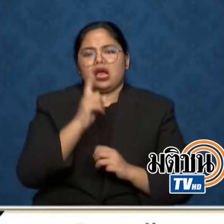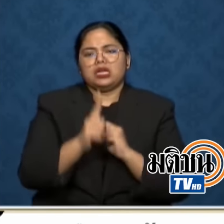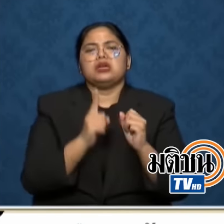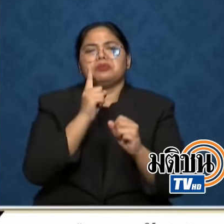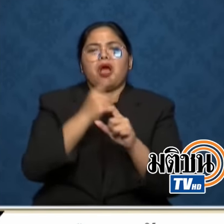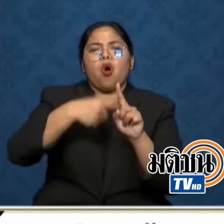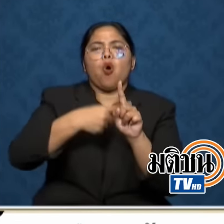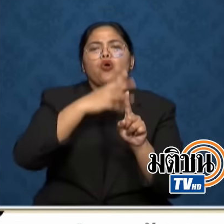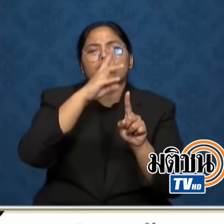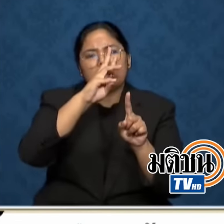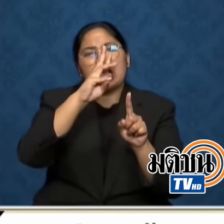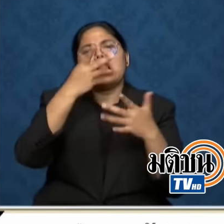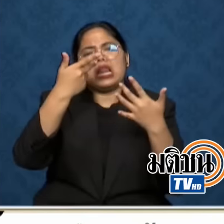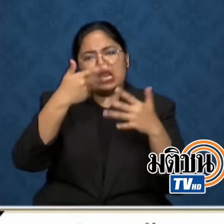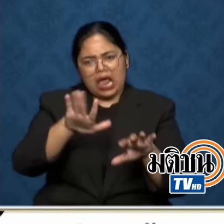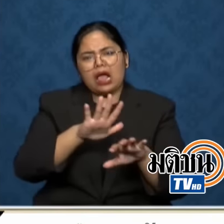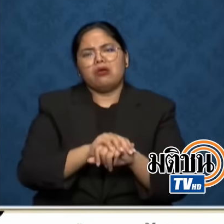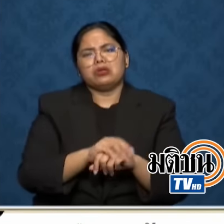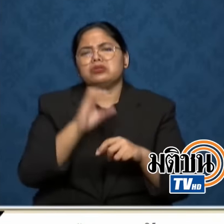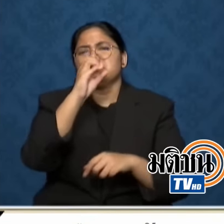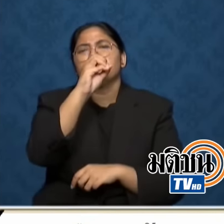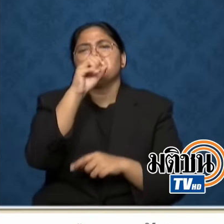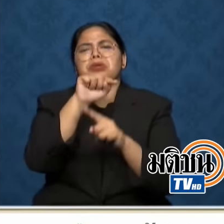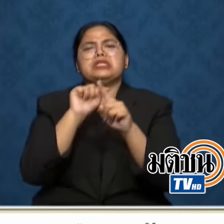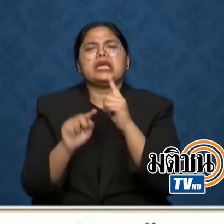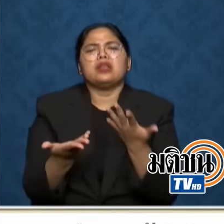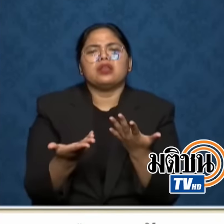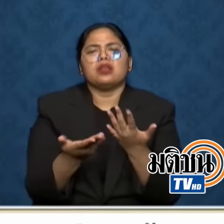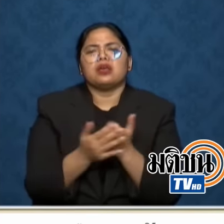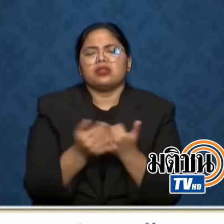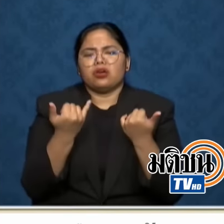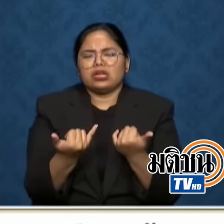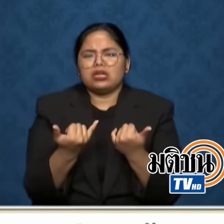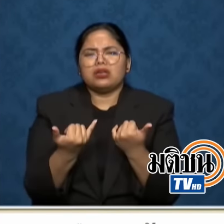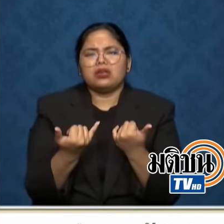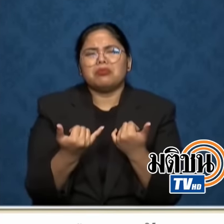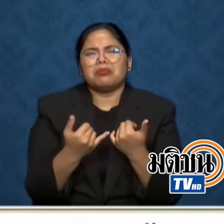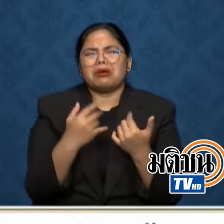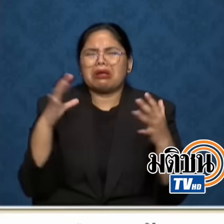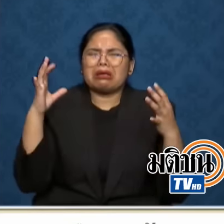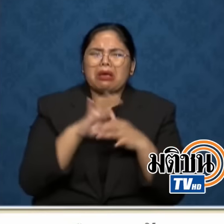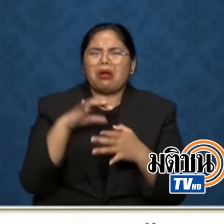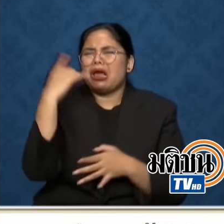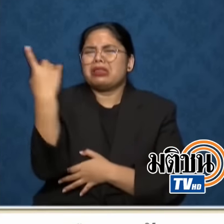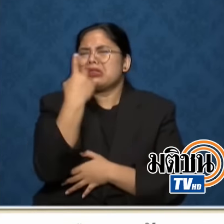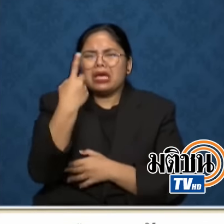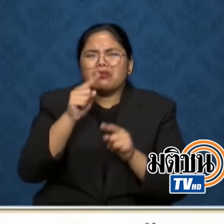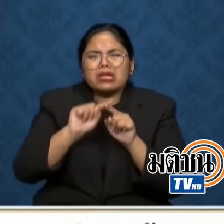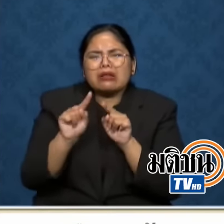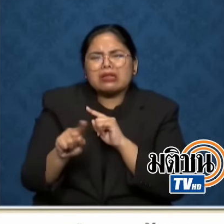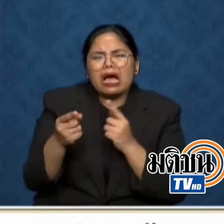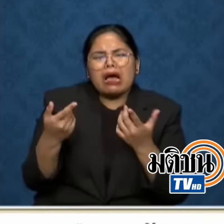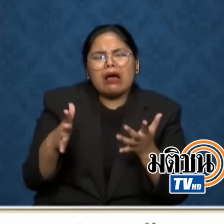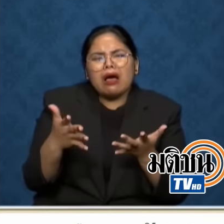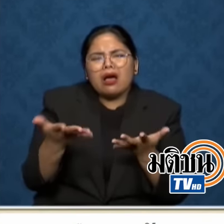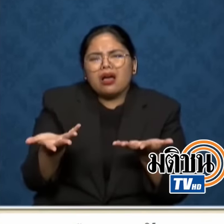เลยแล้วเป้าแต่ละอันเนี่ยการอบรมเนี่ยคือมันหลุดโฟกัสไปหมดแล้วครับกลายเป็นเรื่องการท่องเที่ยวอะไรก็ไม่รู้ไปแล้วดังนั้นครับผม